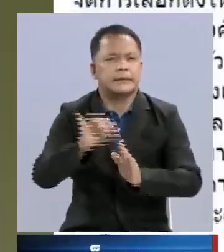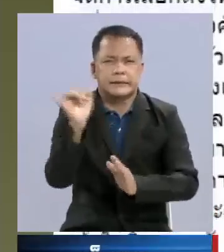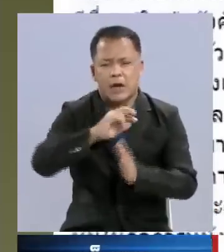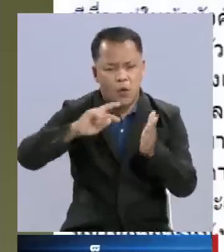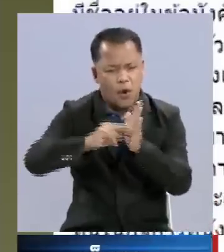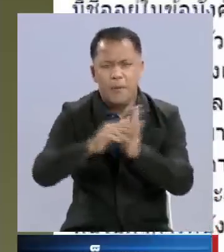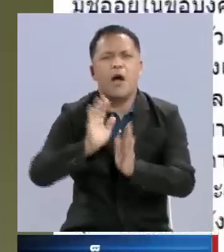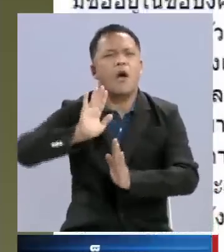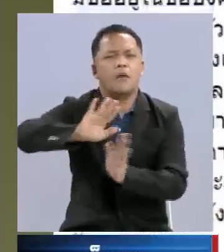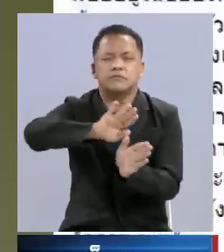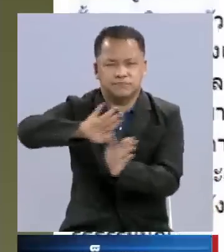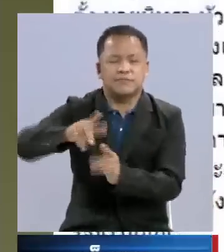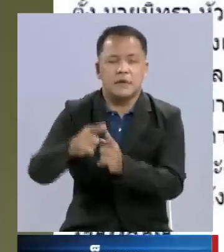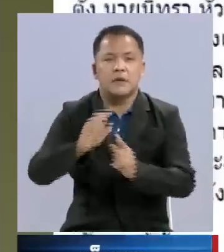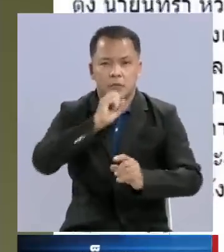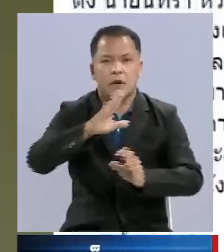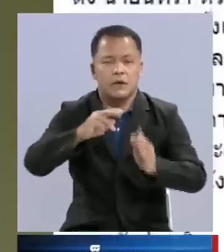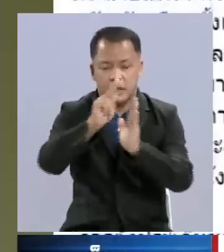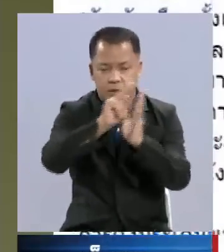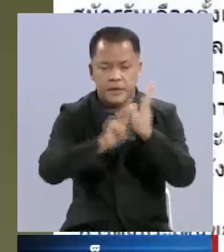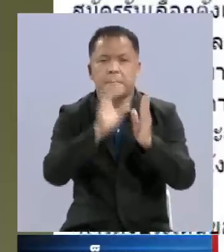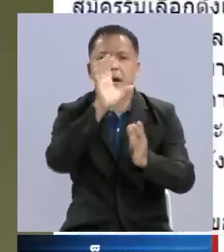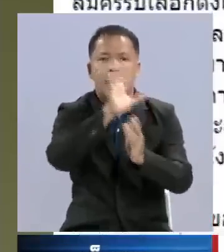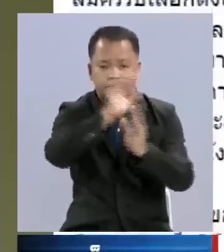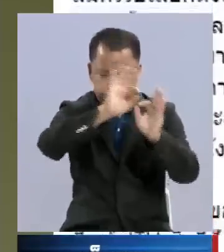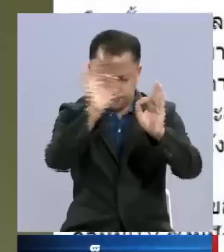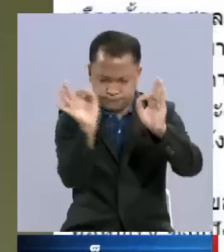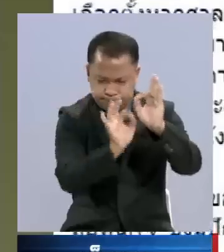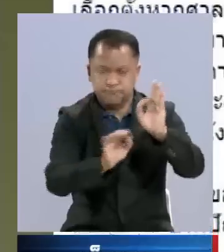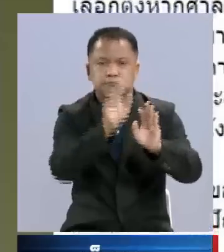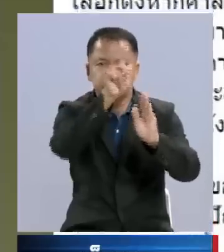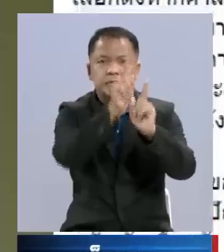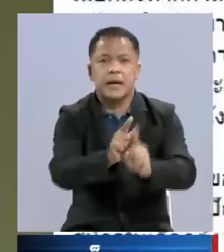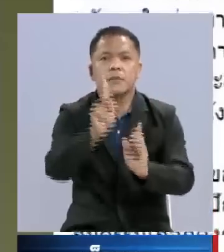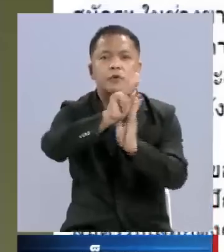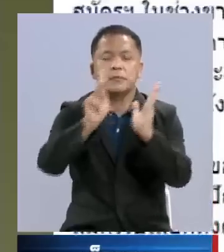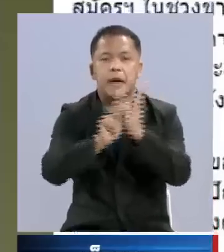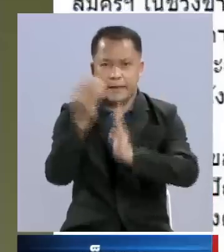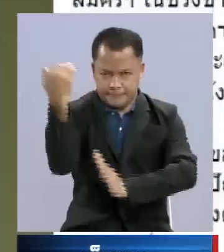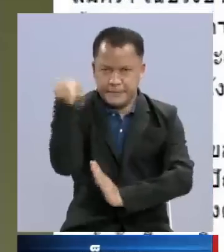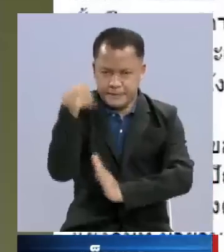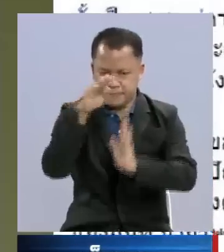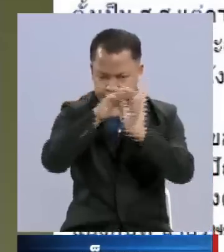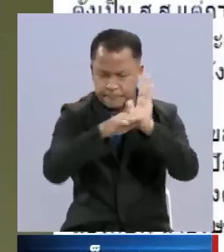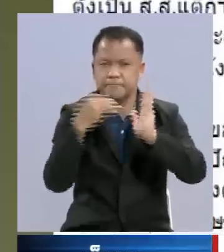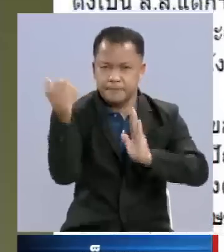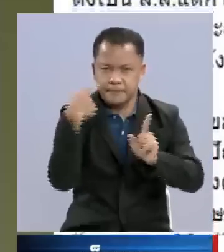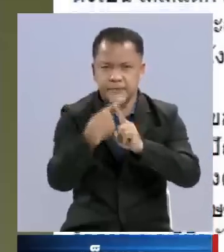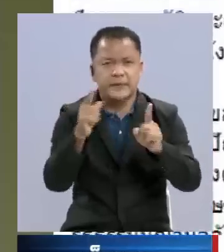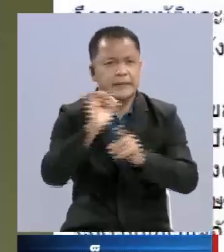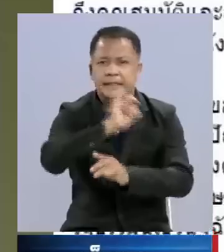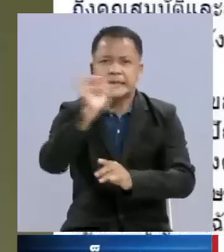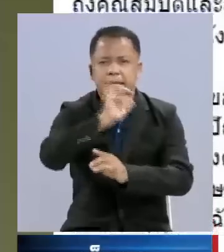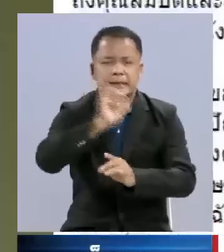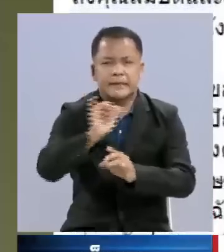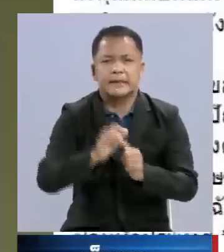ความกันไกลเกินไปแล้วก็ยอมรับว่าข้อบังคับพรรคที่มีการเขียนคุณสมบัติเอาไว้ตามกฎหมายมันมีจริงๆแต่วันนี้มันยังไม่